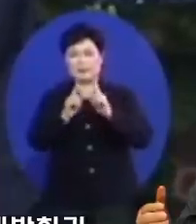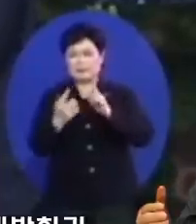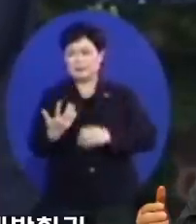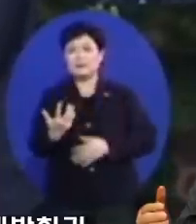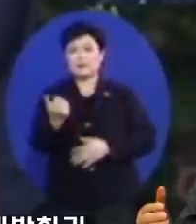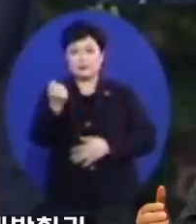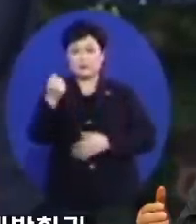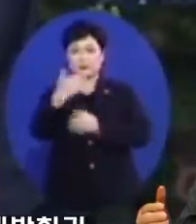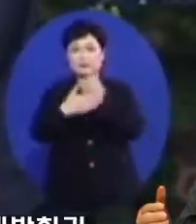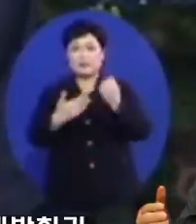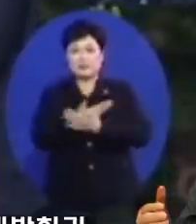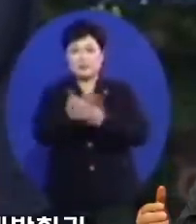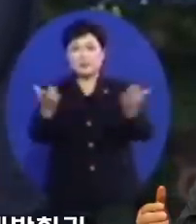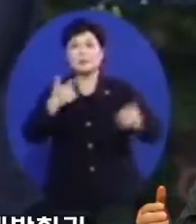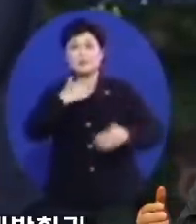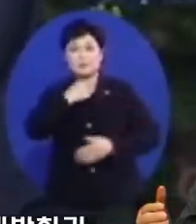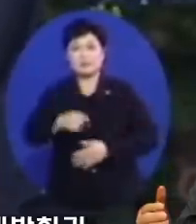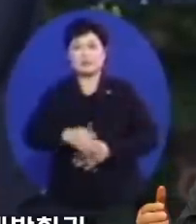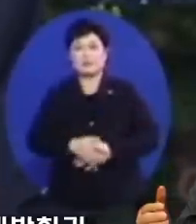가지고서 은혜를 나누고자 합니다.